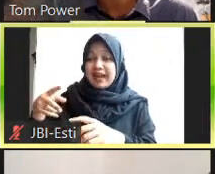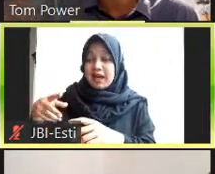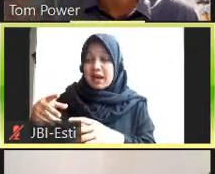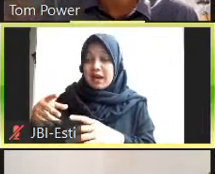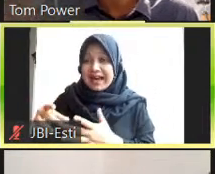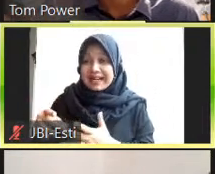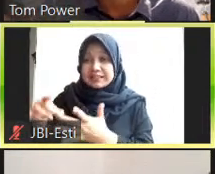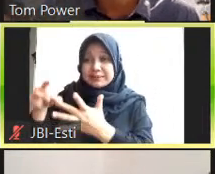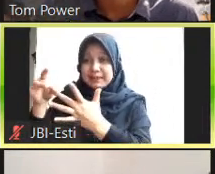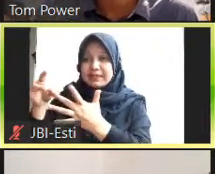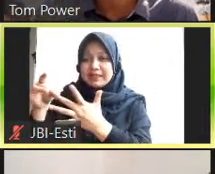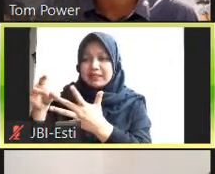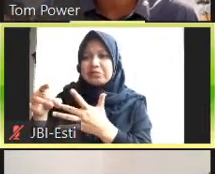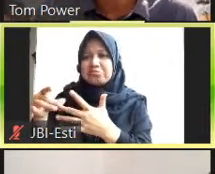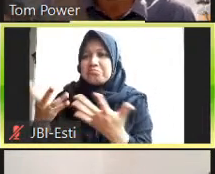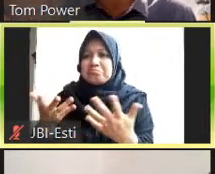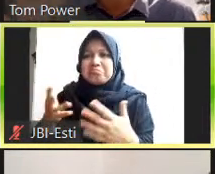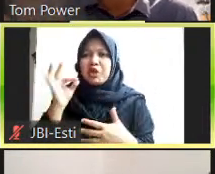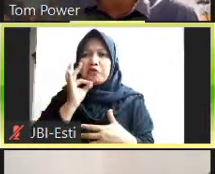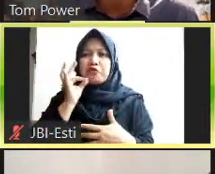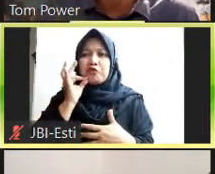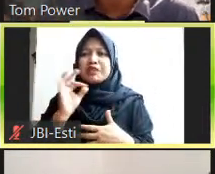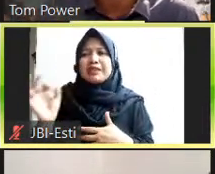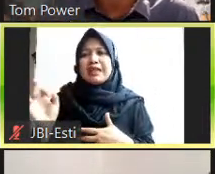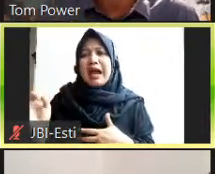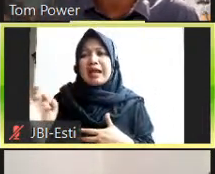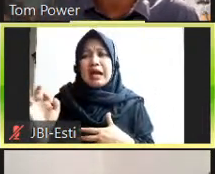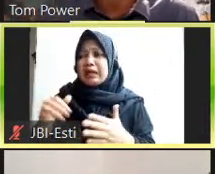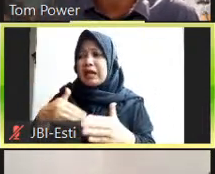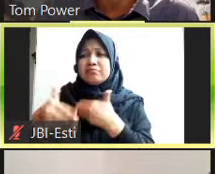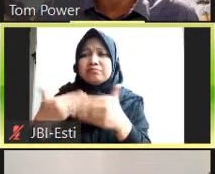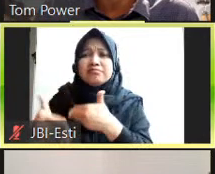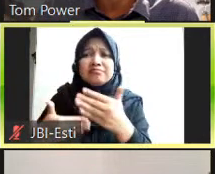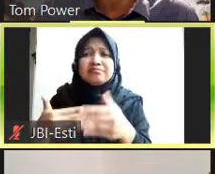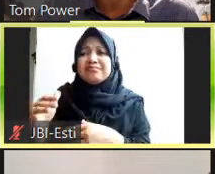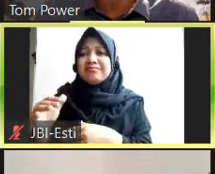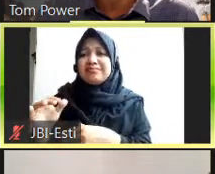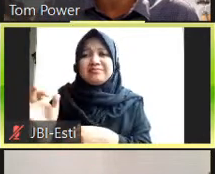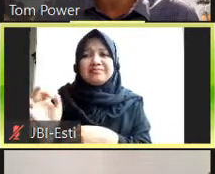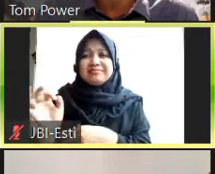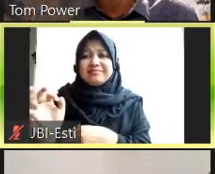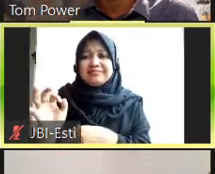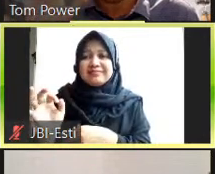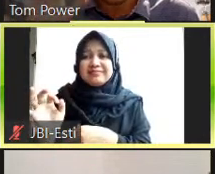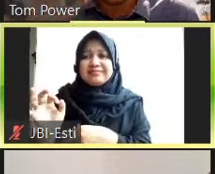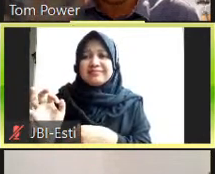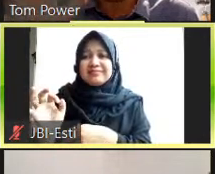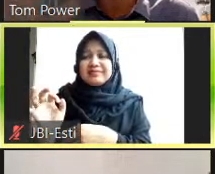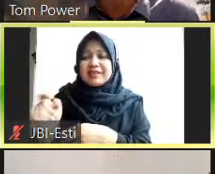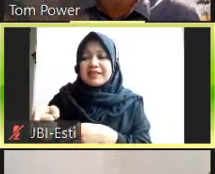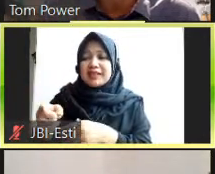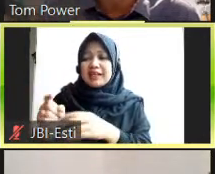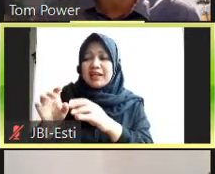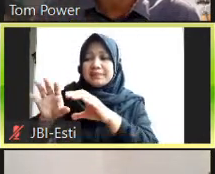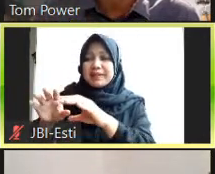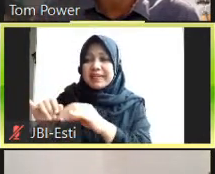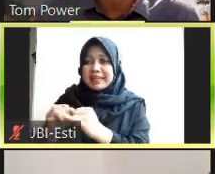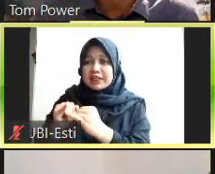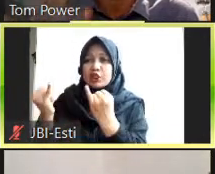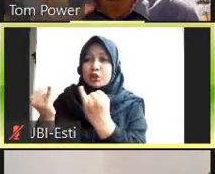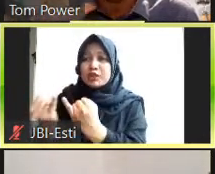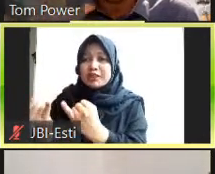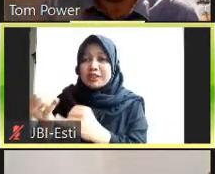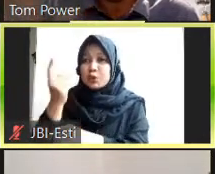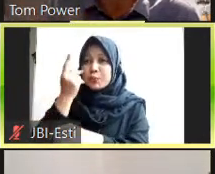tidak berfungsi, hampir tidak berjalan sebagai institusi untuk menjaga kualitas